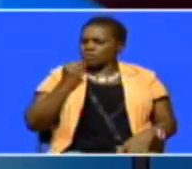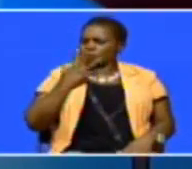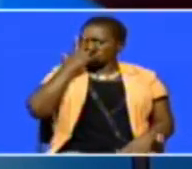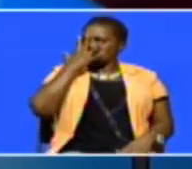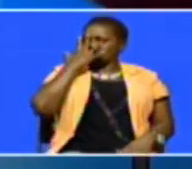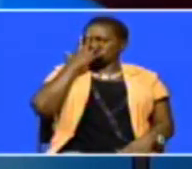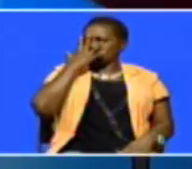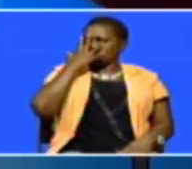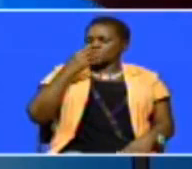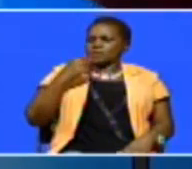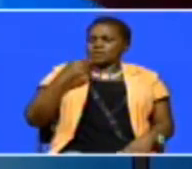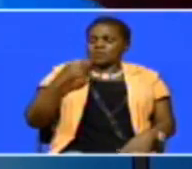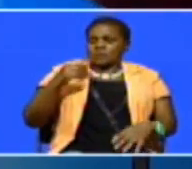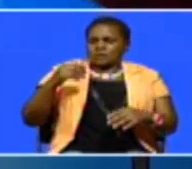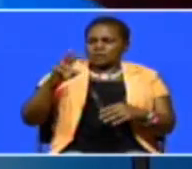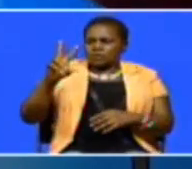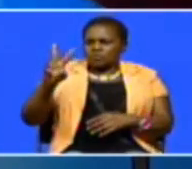virusi vya korona imefika watu